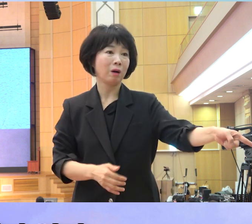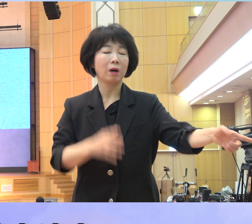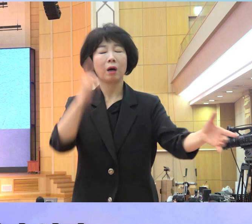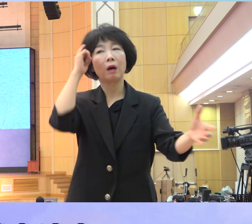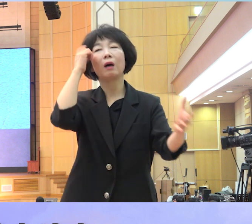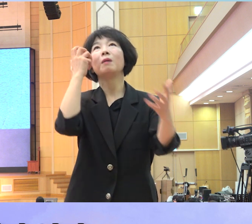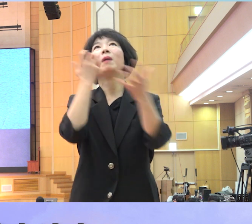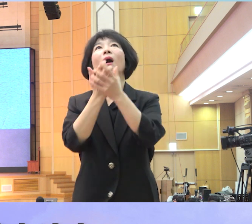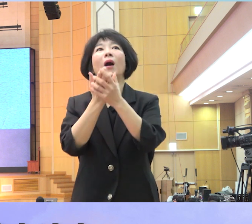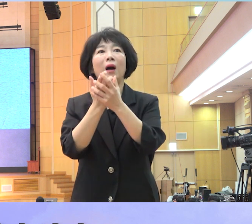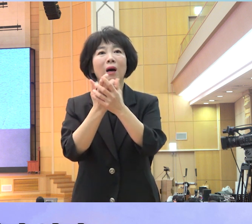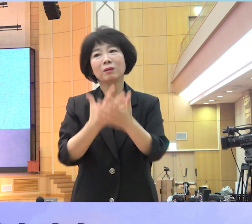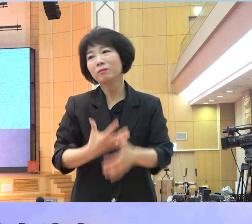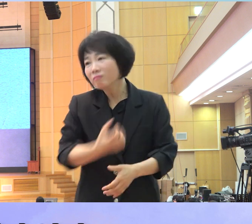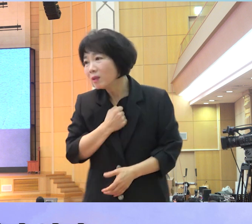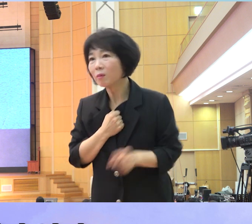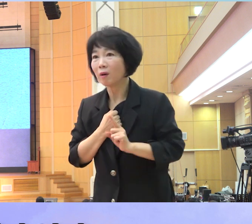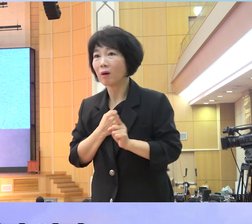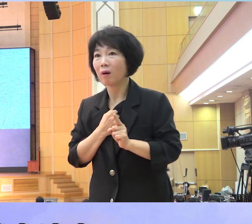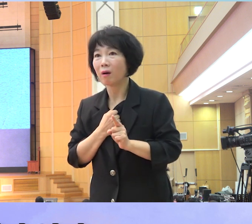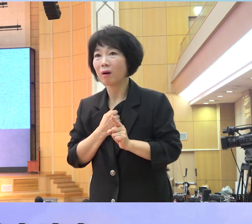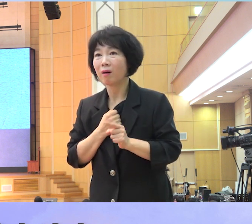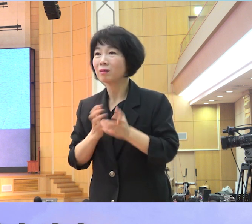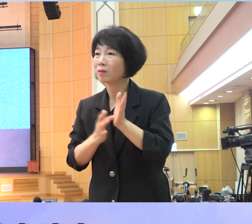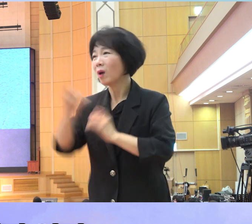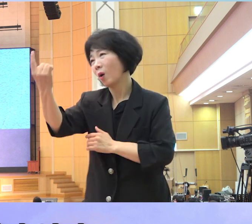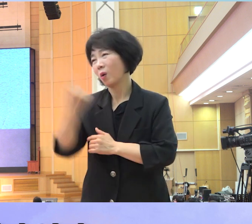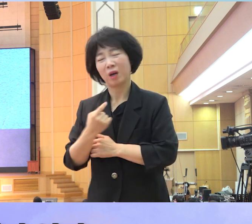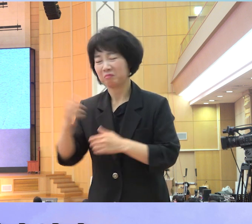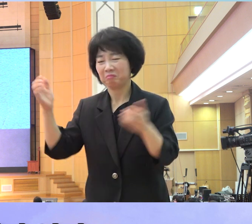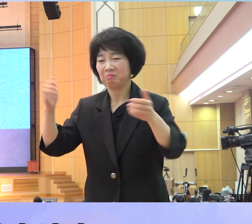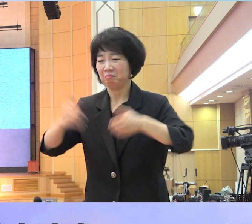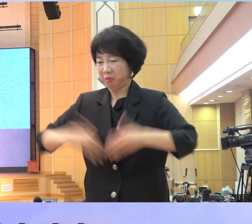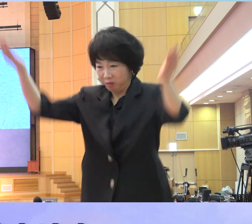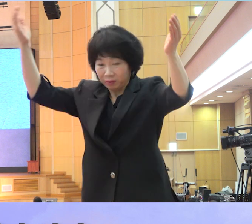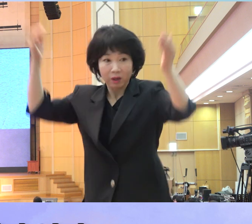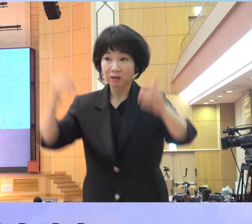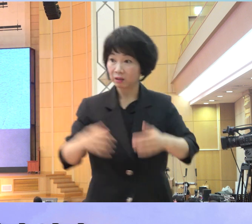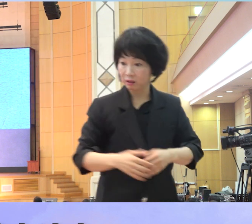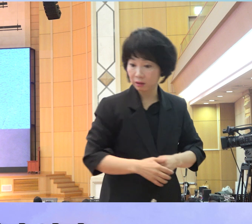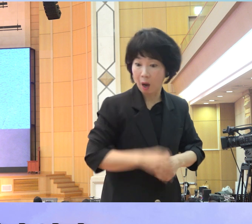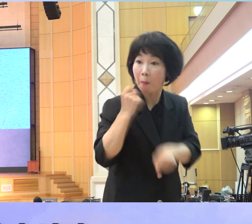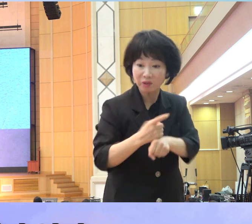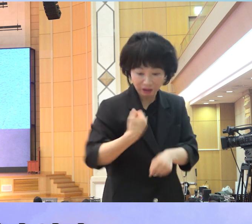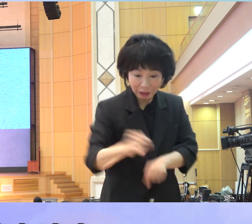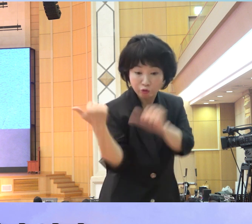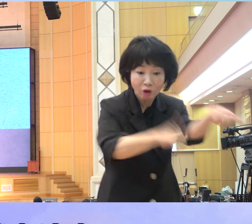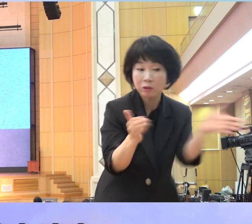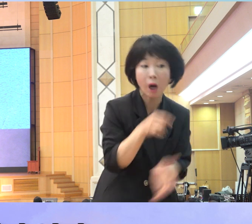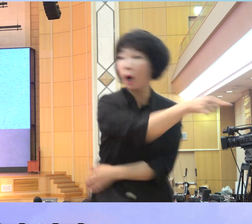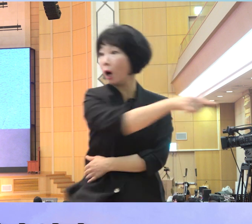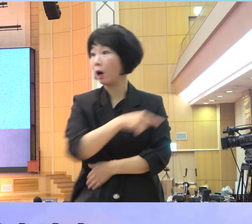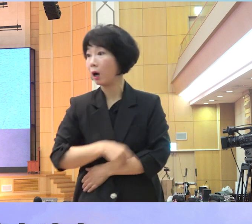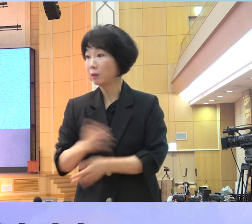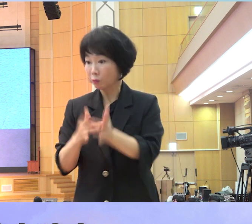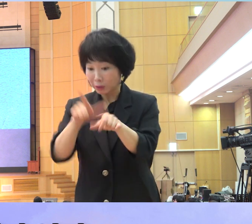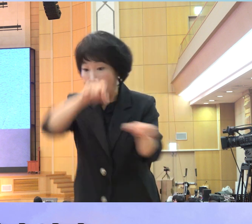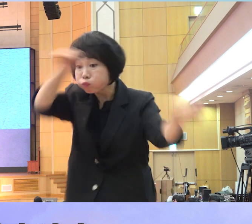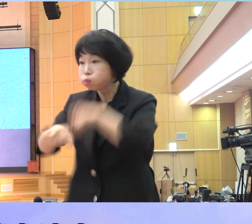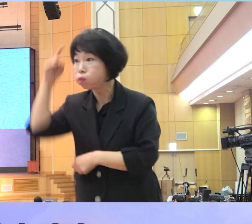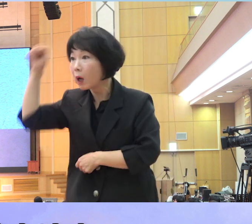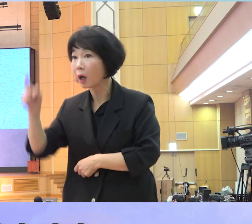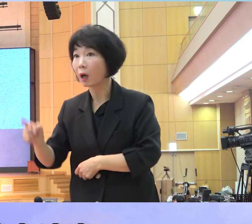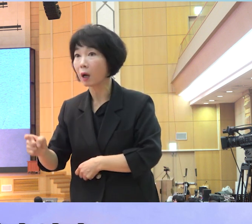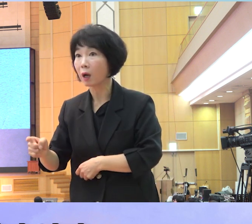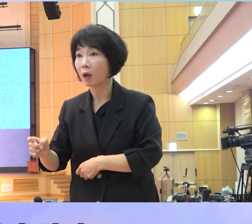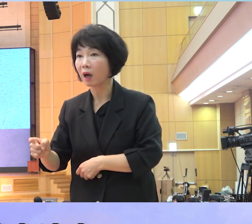마십시오. 그게 무슨 얘기예요? 이제 오라고 안 하셔도 됩니다. 이제 끝났어요. 죽었어요. 근데